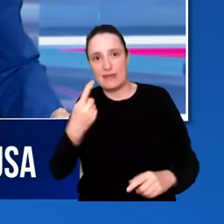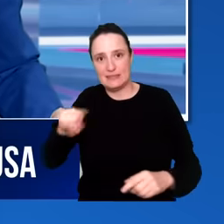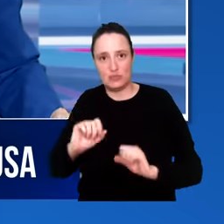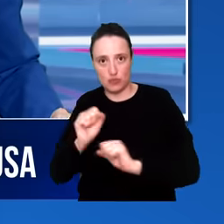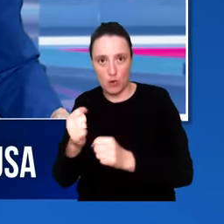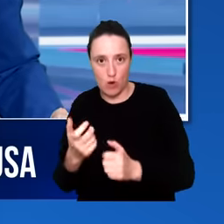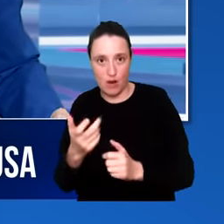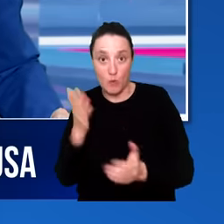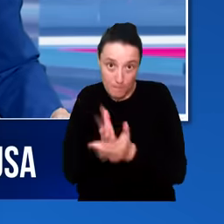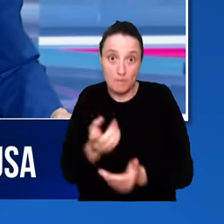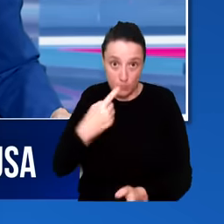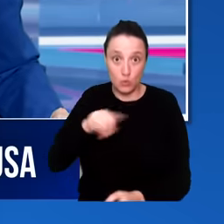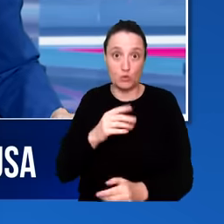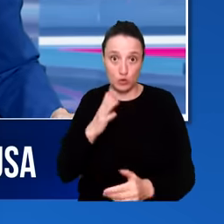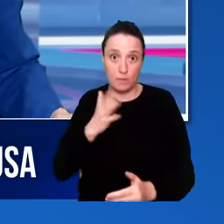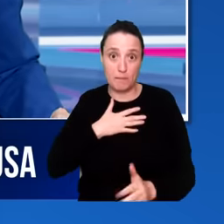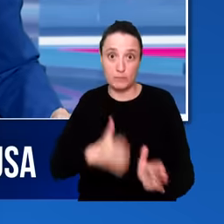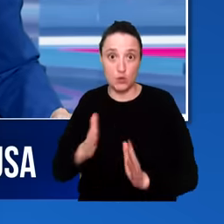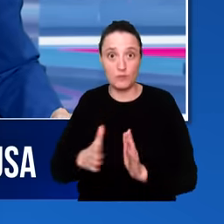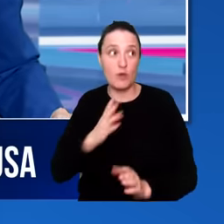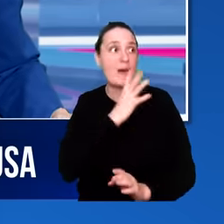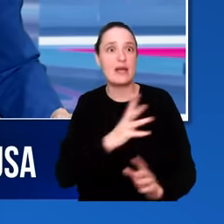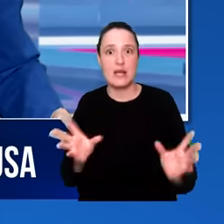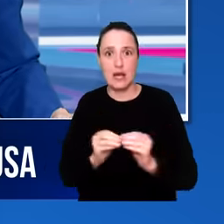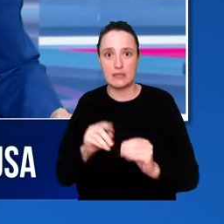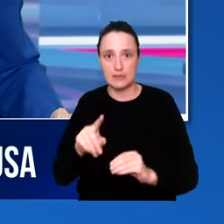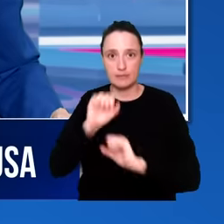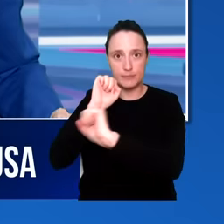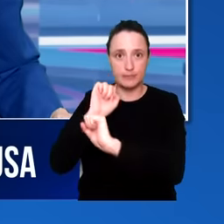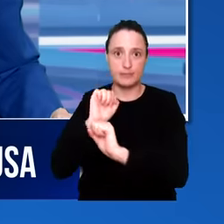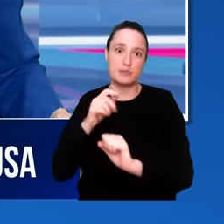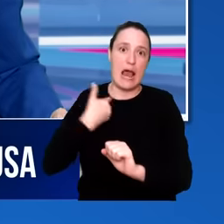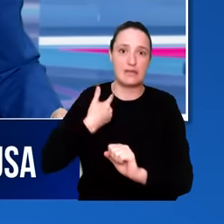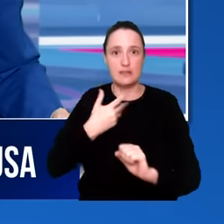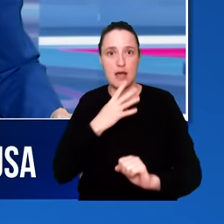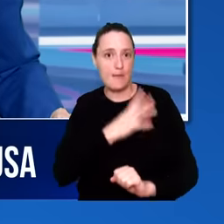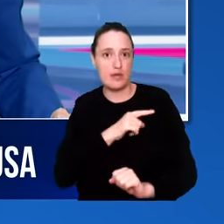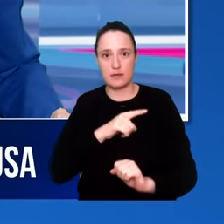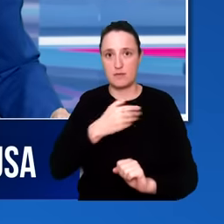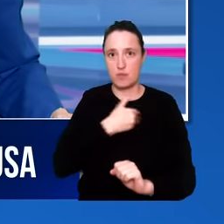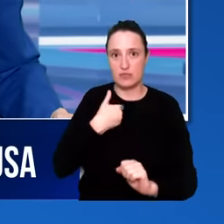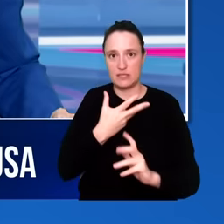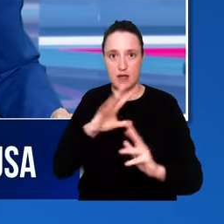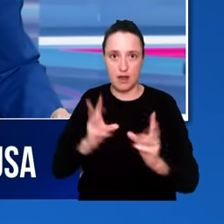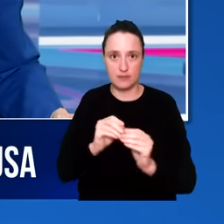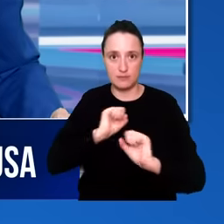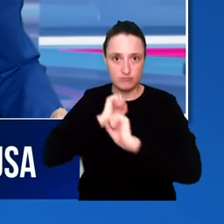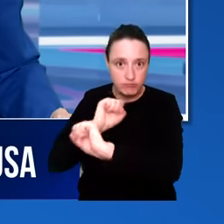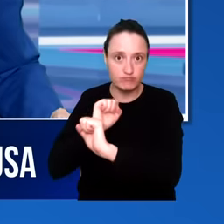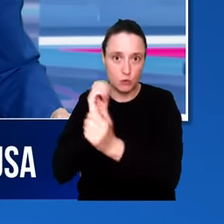którą budujemy razem z Amerykanami i z Brytyjczykami, na podzespołach również brytyjskich. Wszystko na to wskazuje,